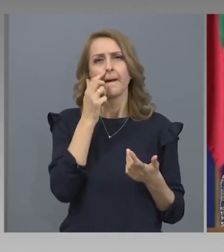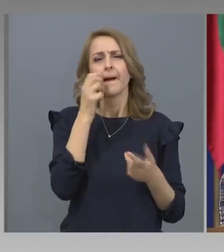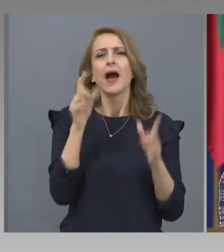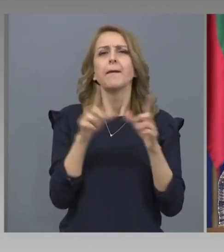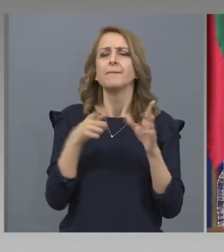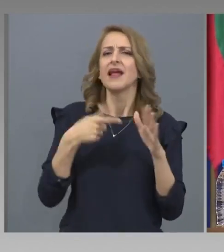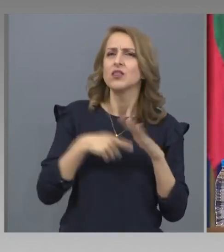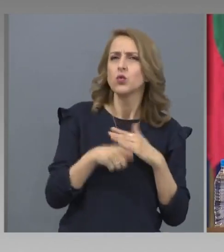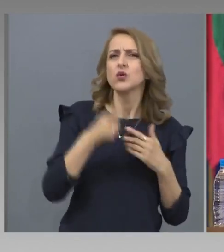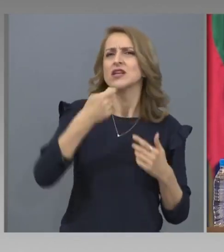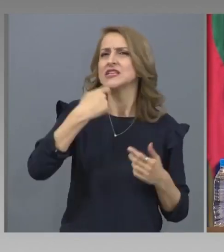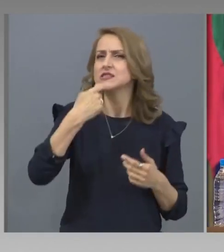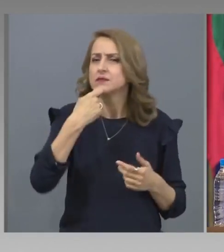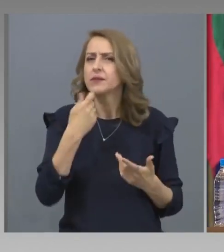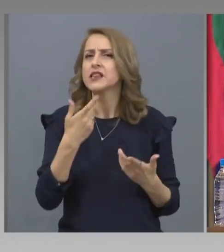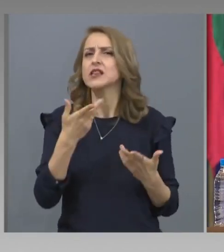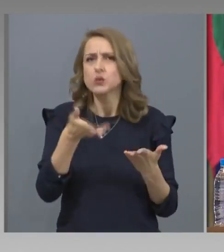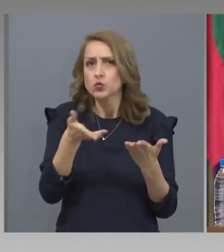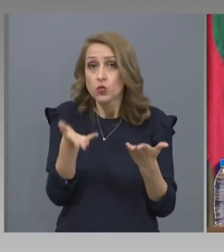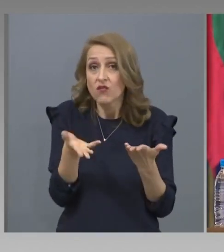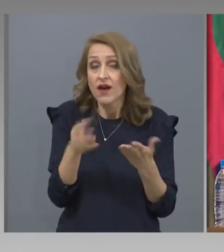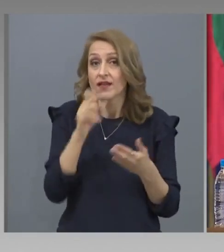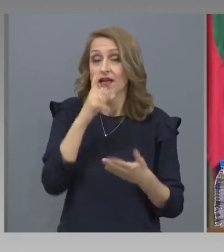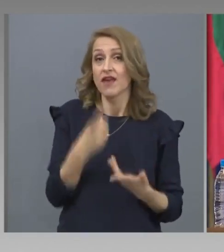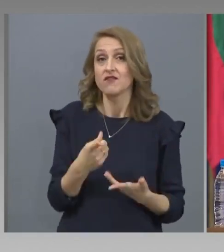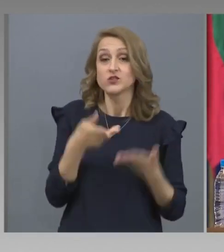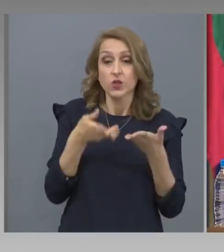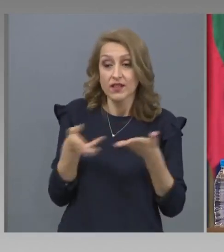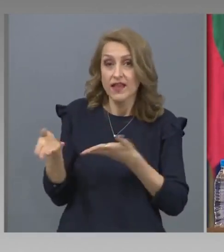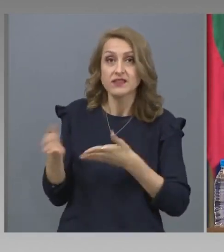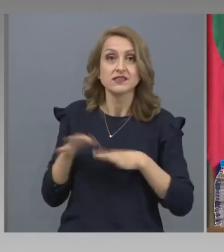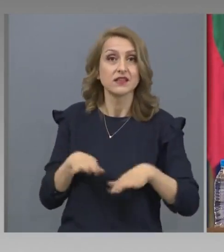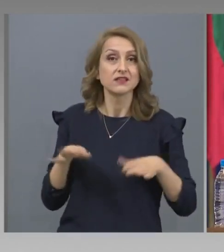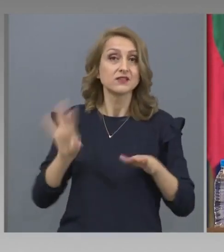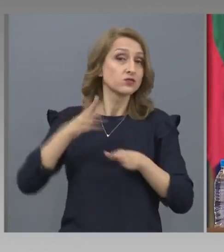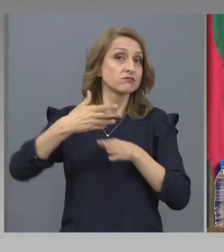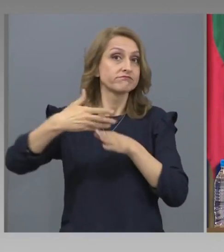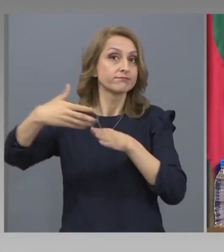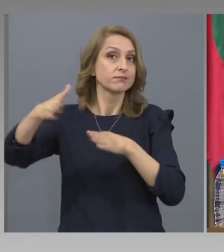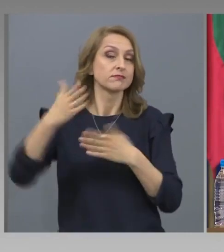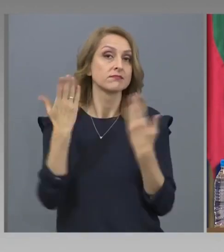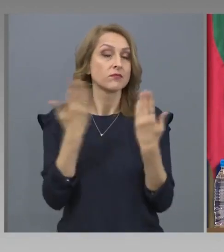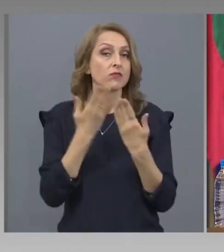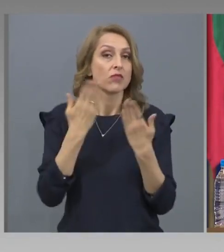Матури, изпити. Нали, това е основното, защото те ще продължават образованието си и там